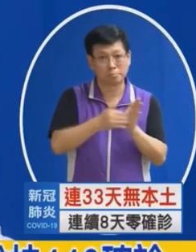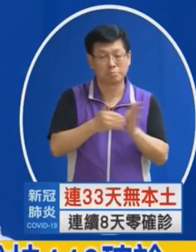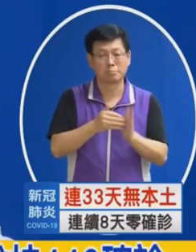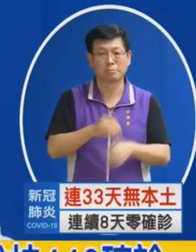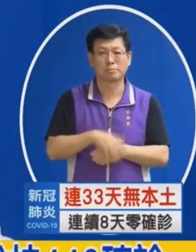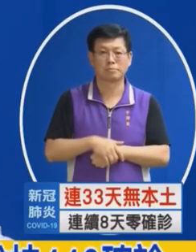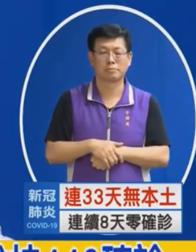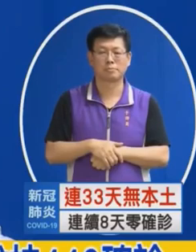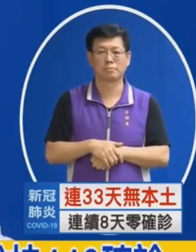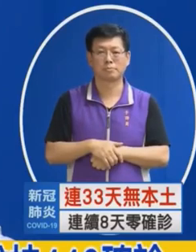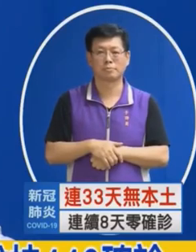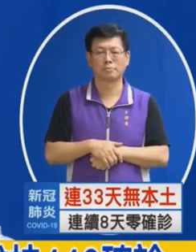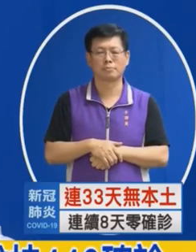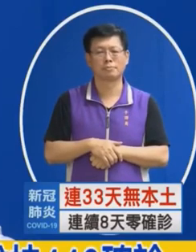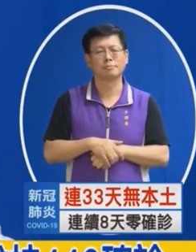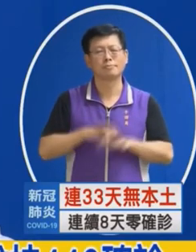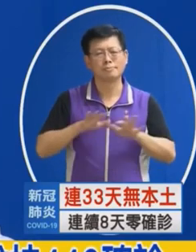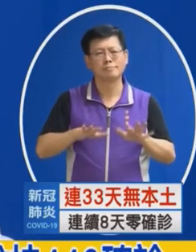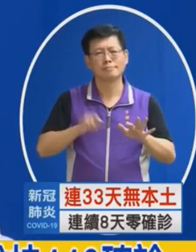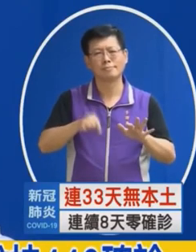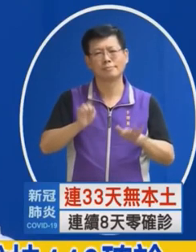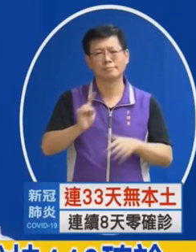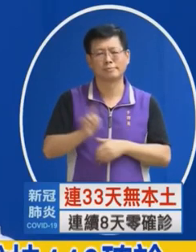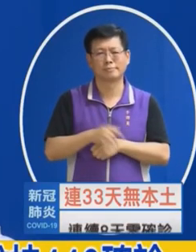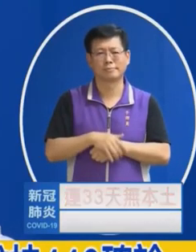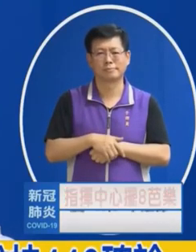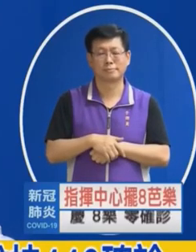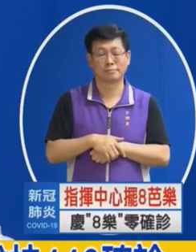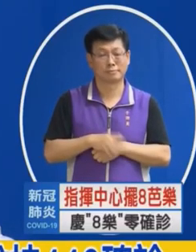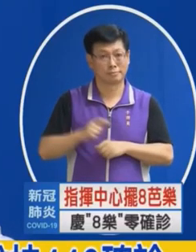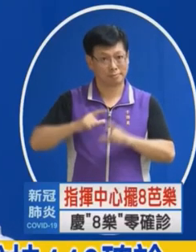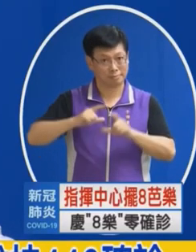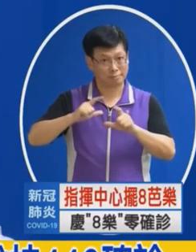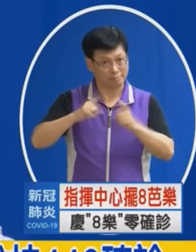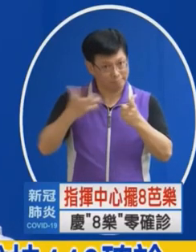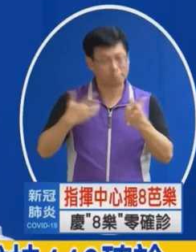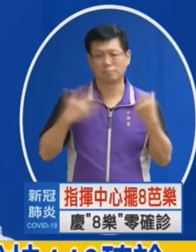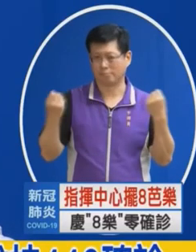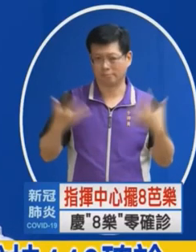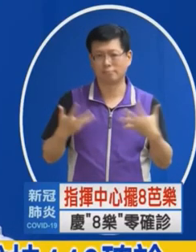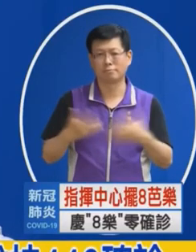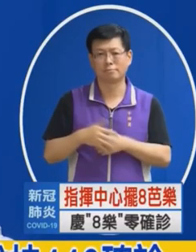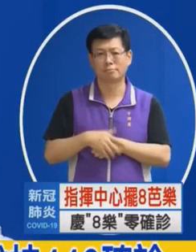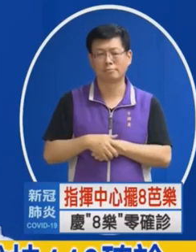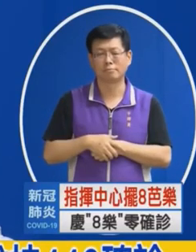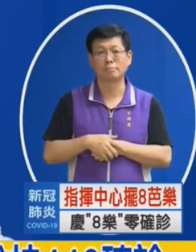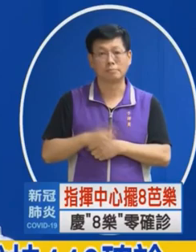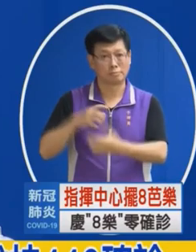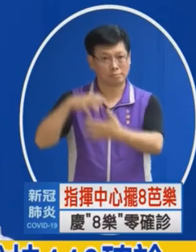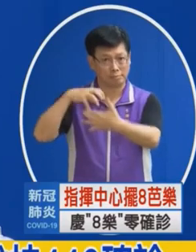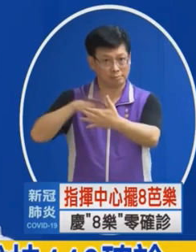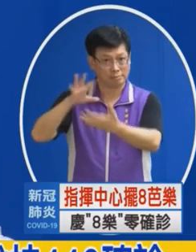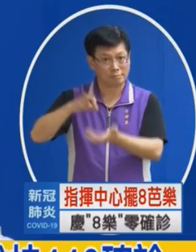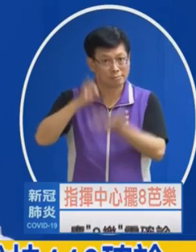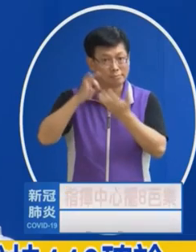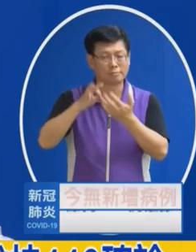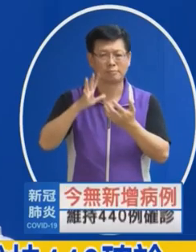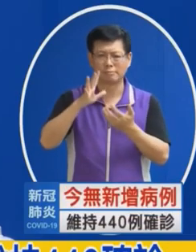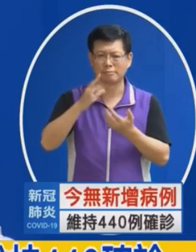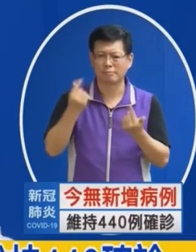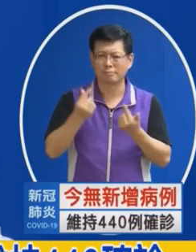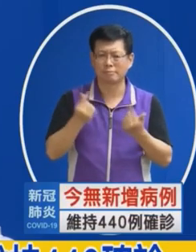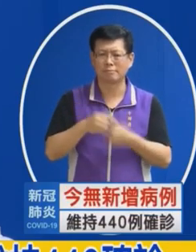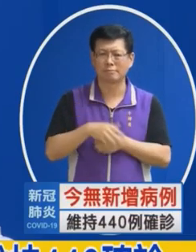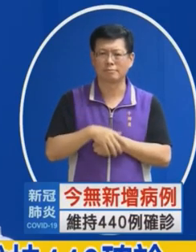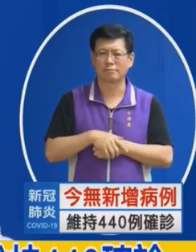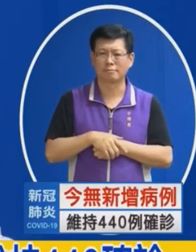放宽的部分，现在是就是这样子，就是大部分大家应该都没什么问题啦。那他呢，有关他也说了，就